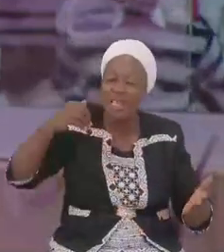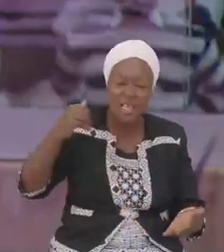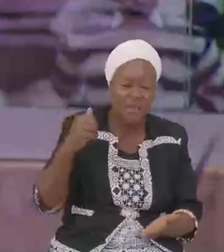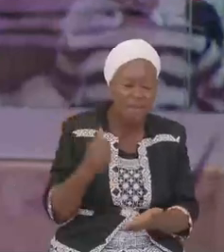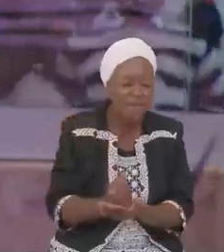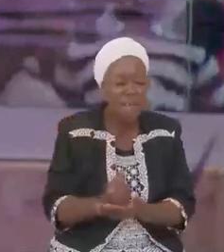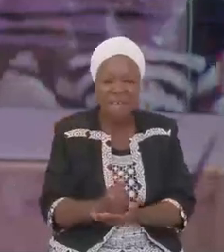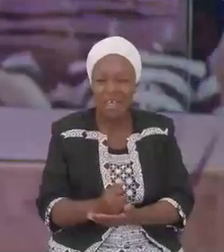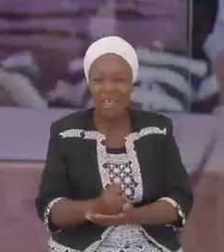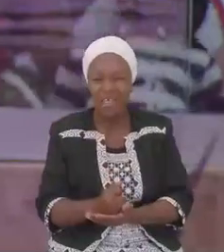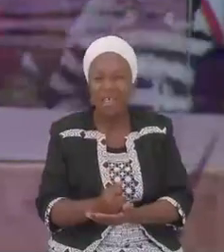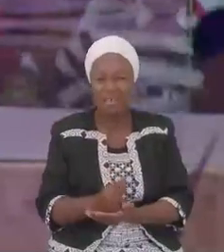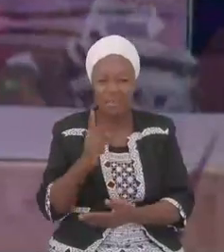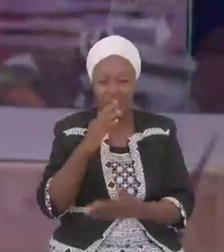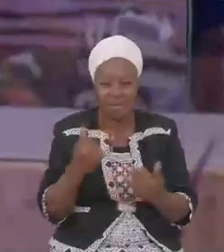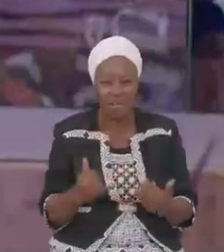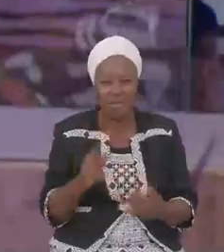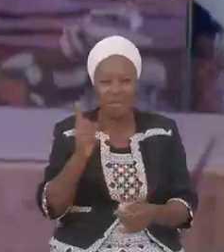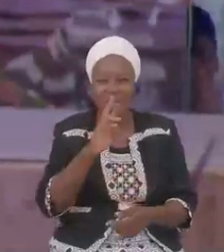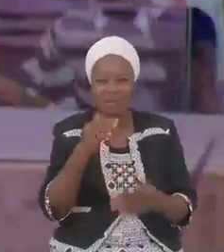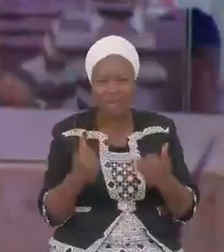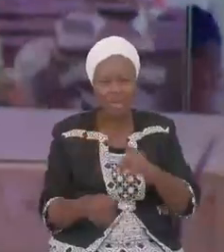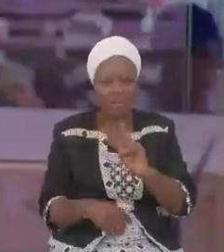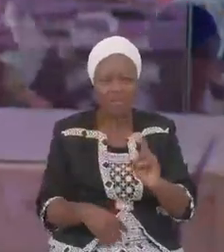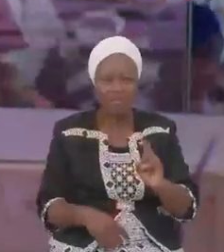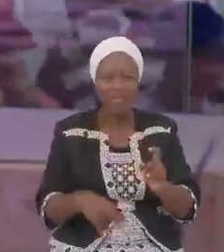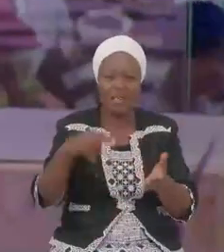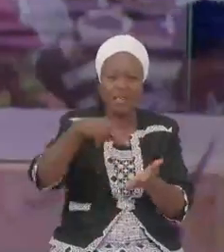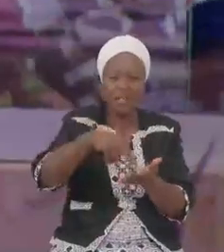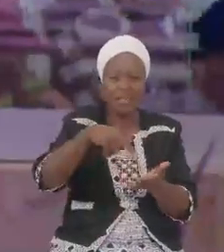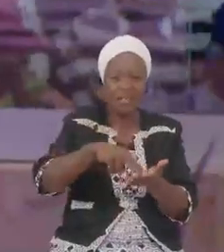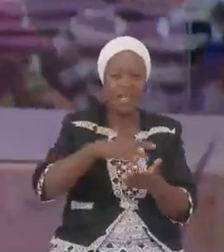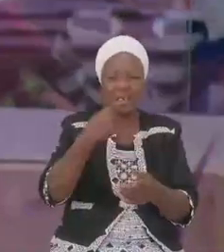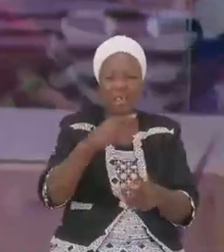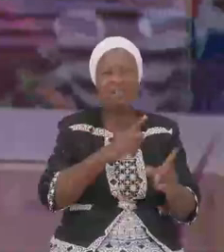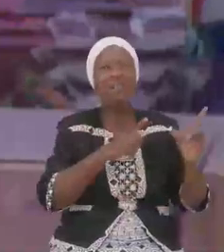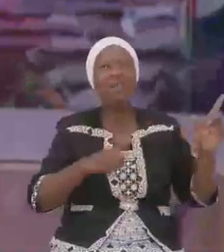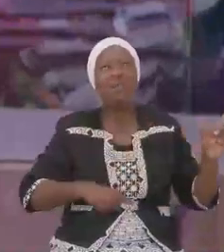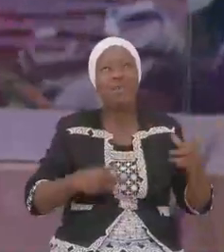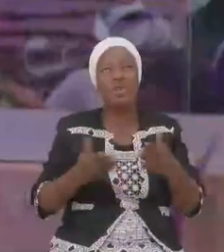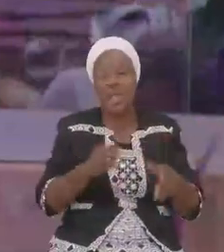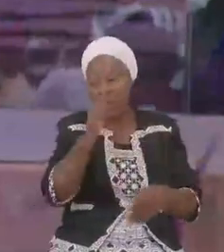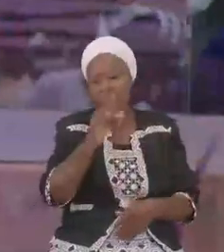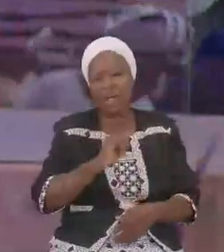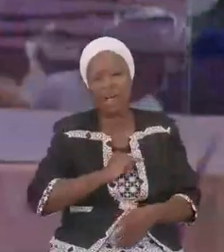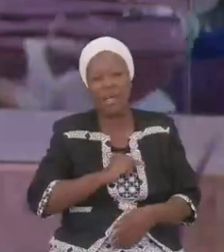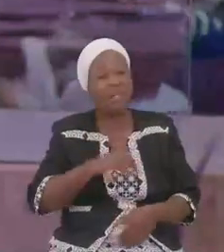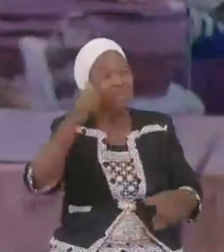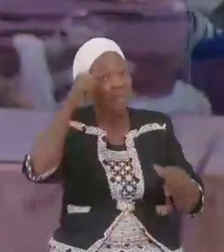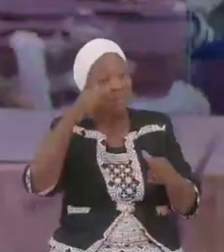Amen. Où êtes-vous? Tenez-vous debout et dites, Seigneur, me voici.